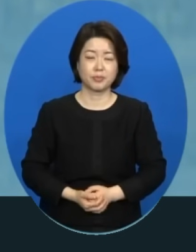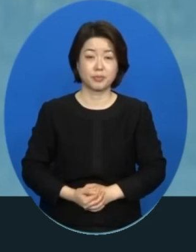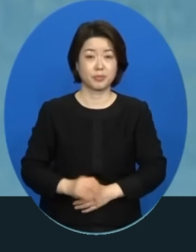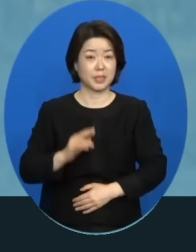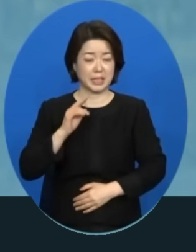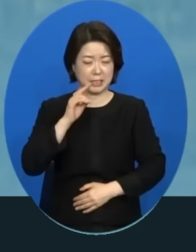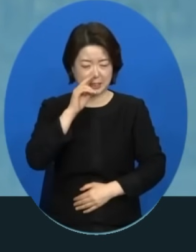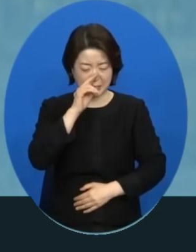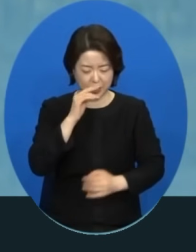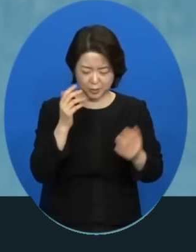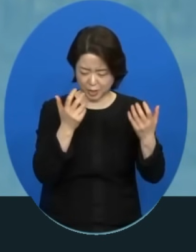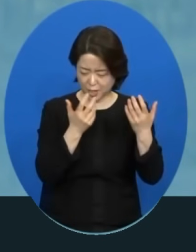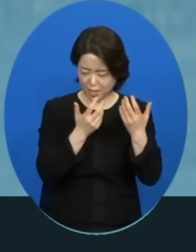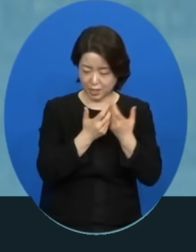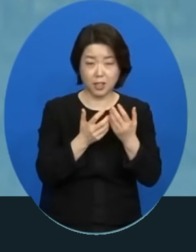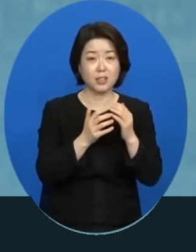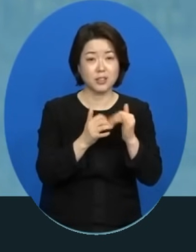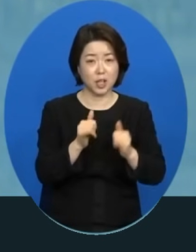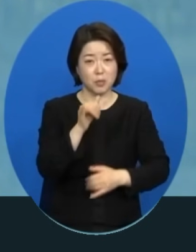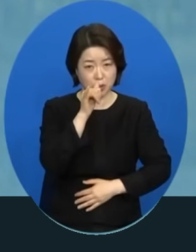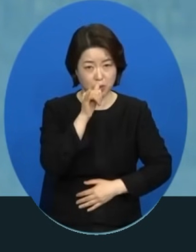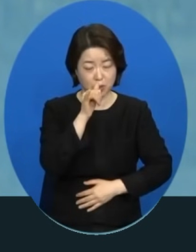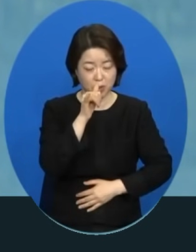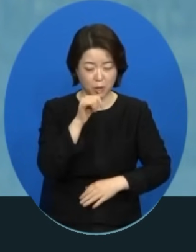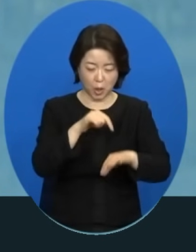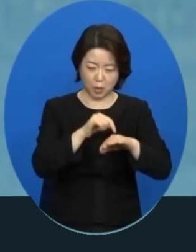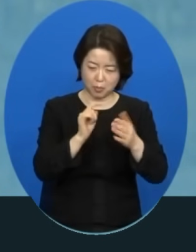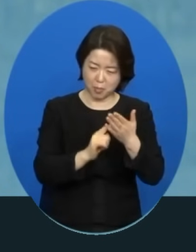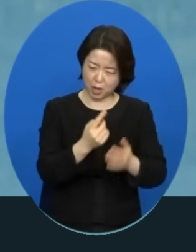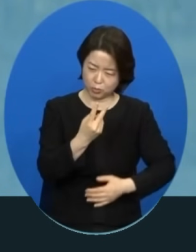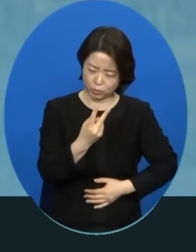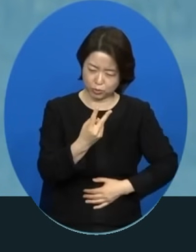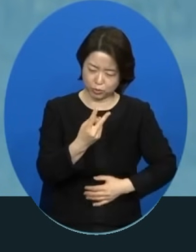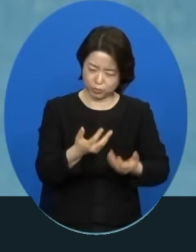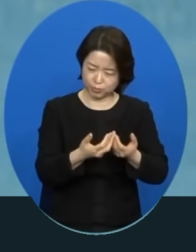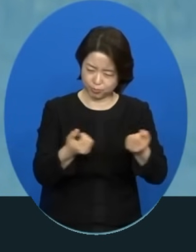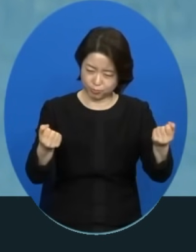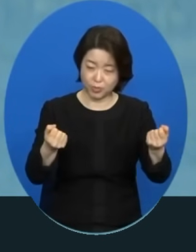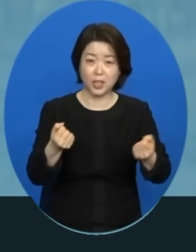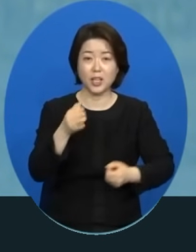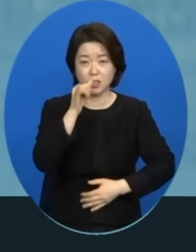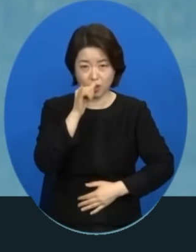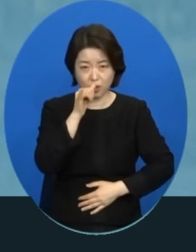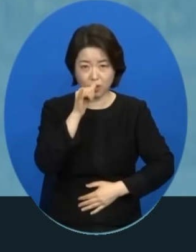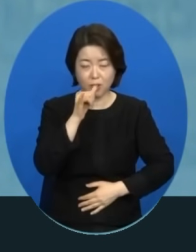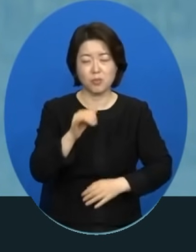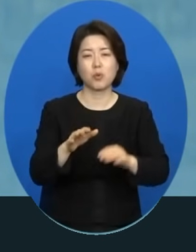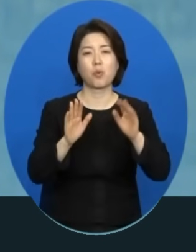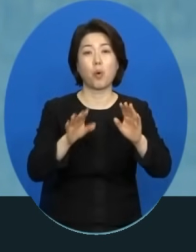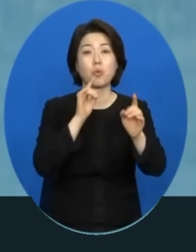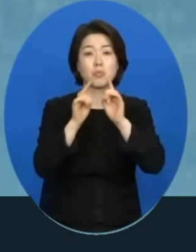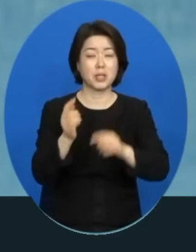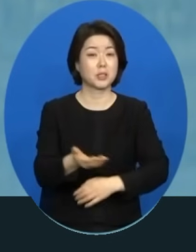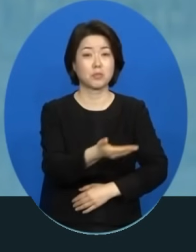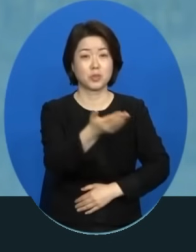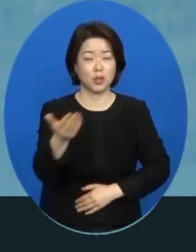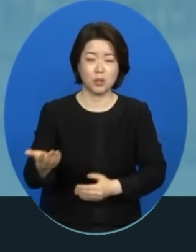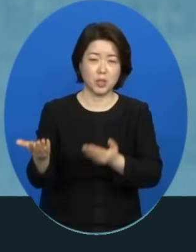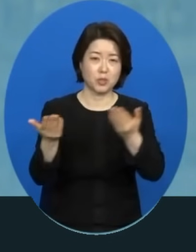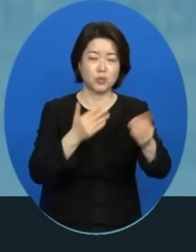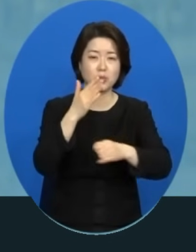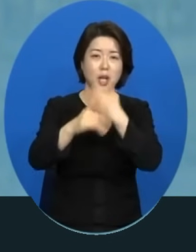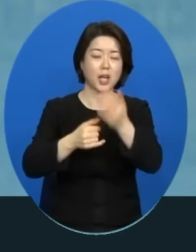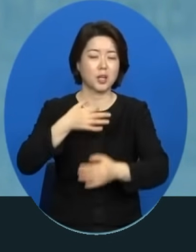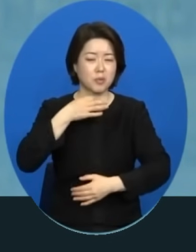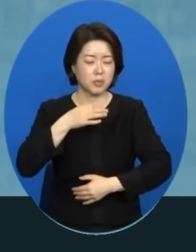시기에 물들어 있던 분이 계시다면, 그래서 두 마음이 갈라진 분이 계시다면, 오늘 이 말씀이 여러분에게 들려주시는 하나님의 음성인